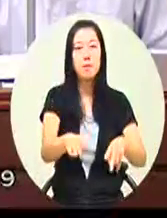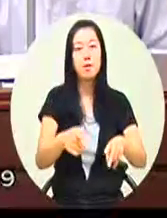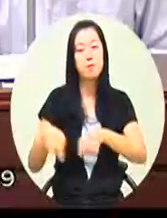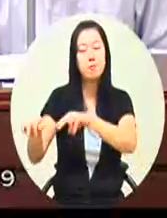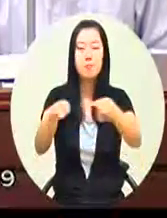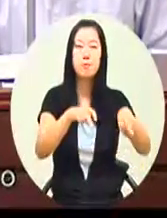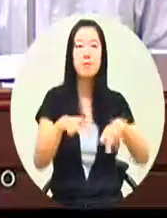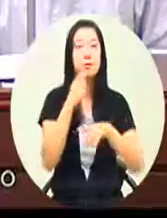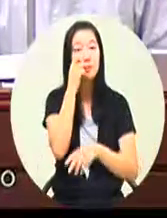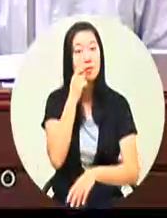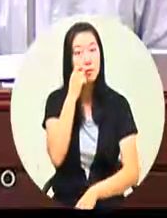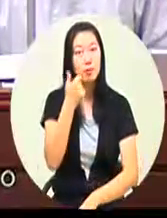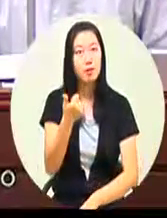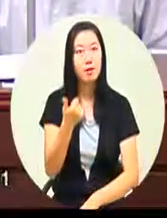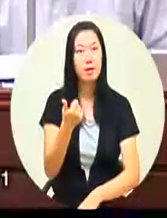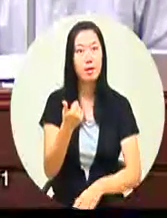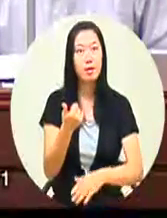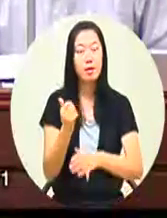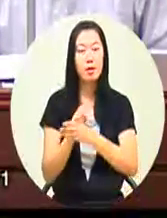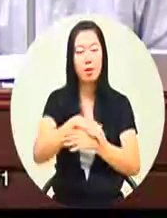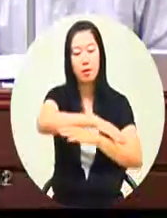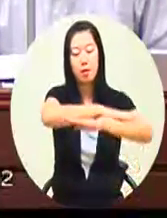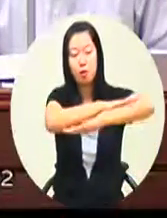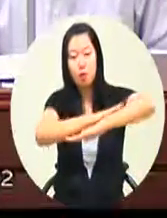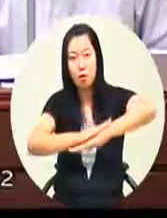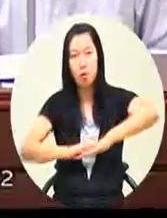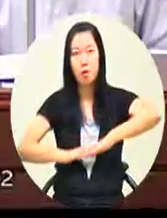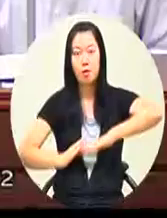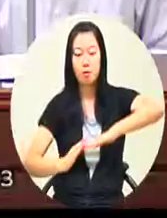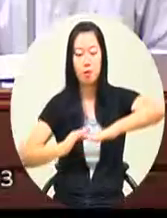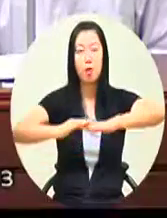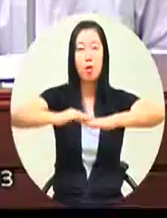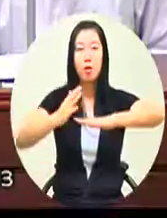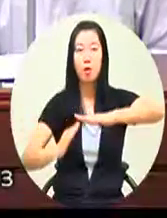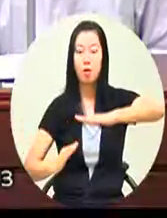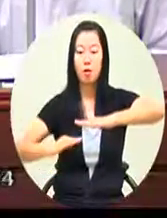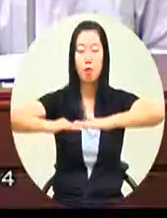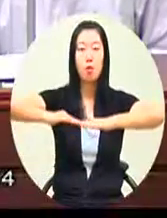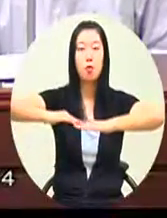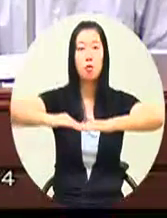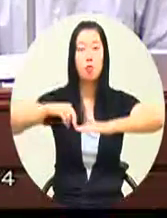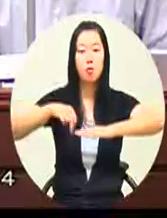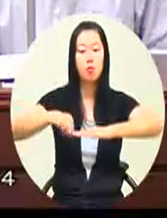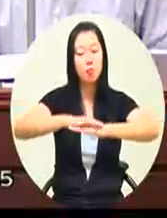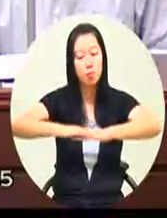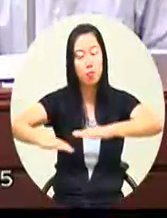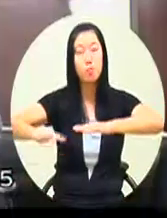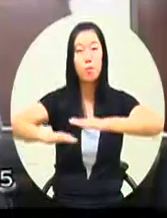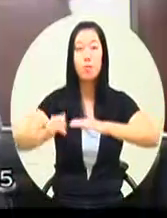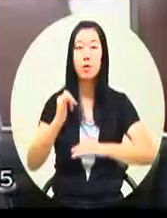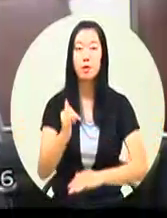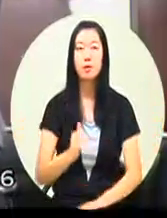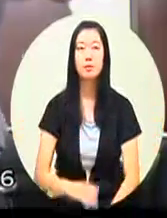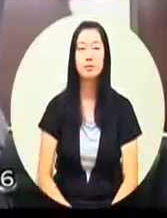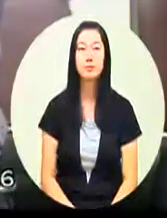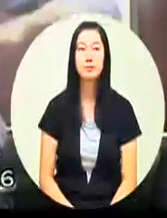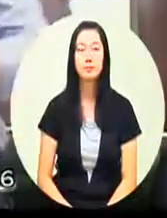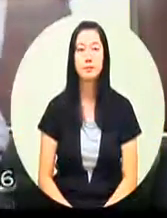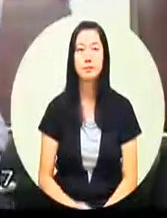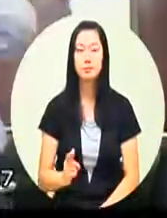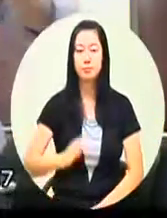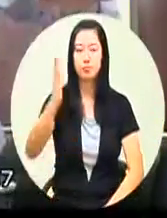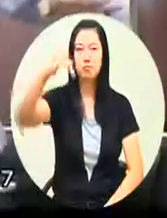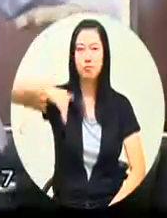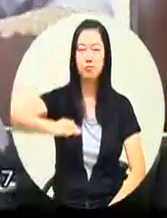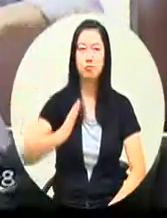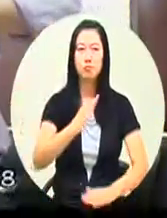道能够让它再缓一点下去，我们再让它缓一点，这个部分我们会再加强。 因为你坡道的上，因为它是 很高嘛， 对， 所以你上向下